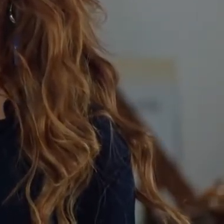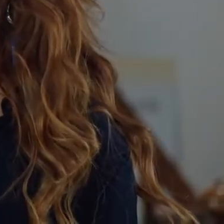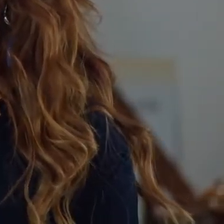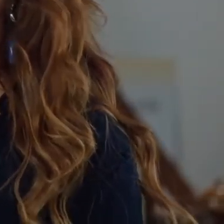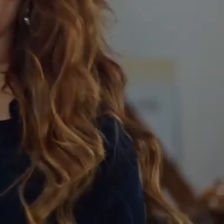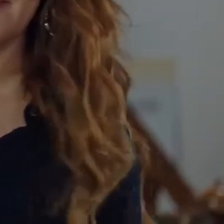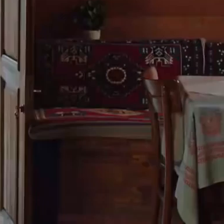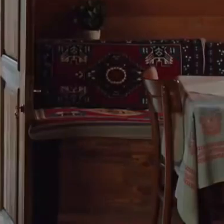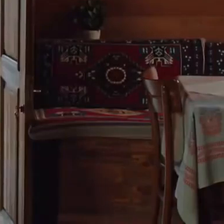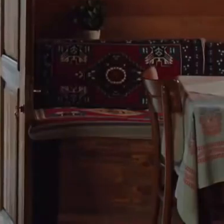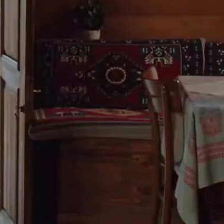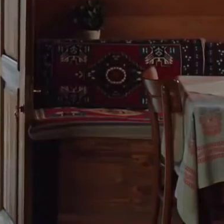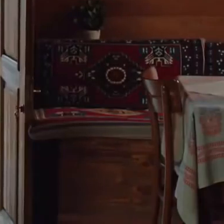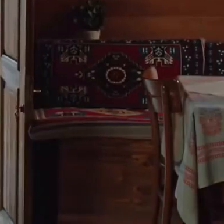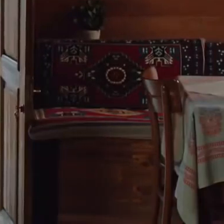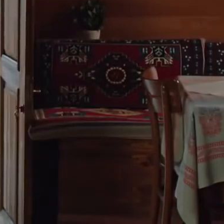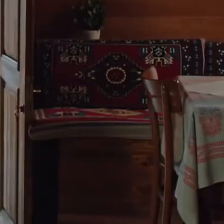işine devam ediyor.